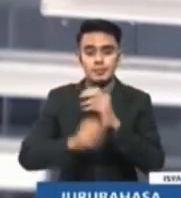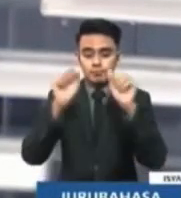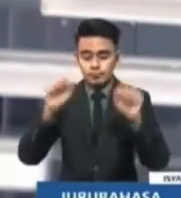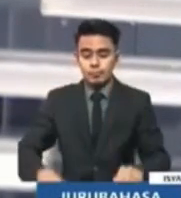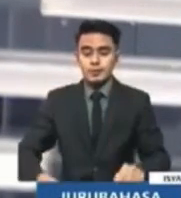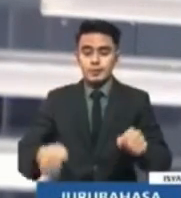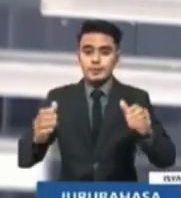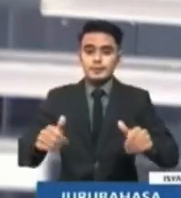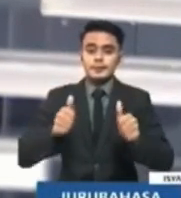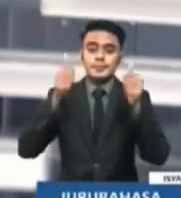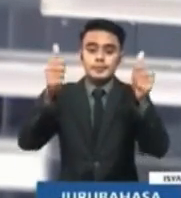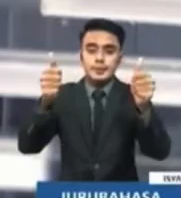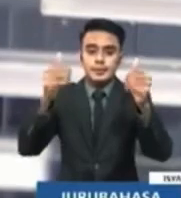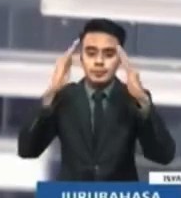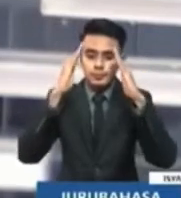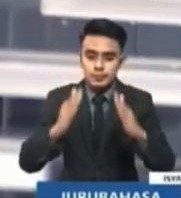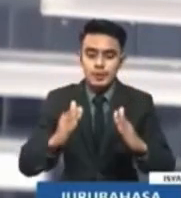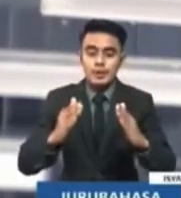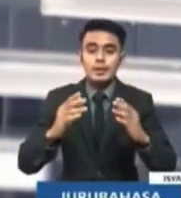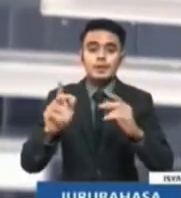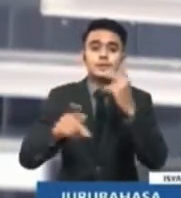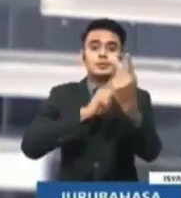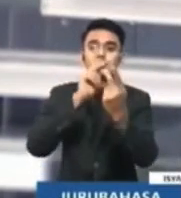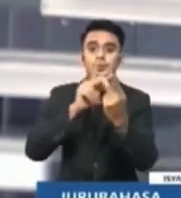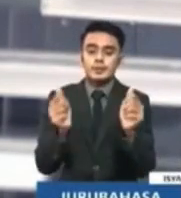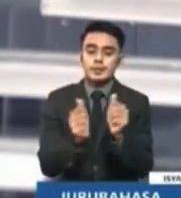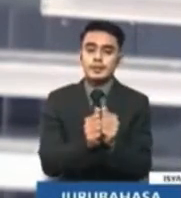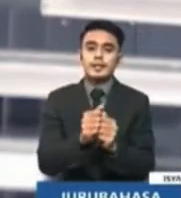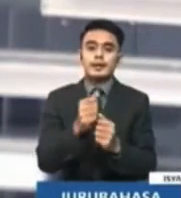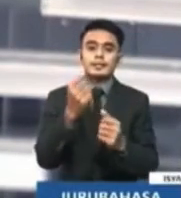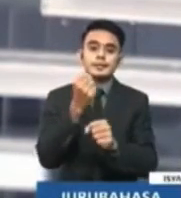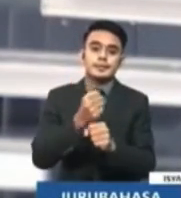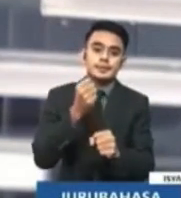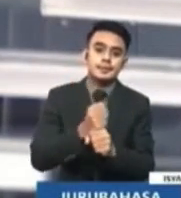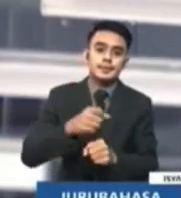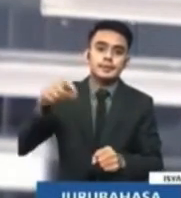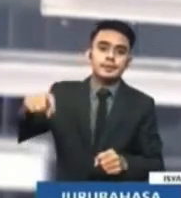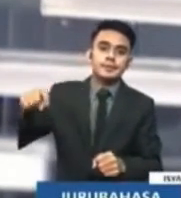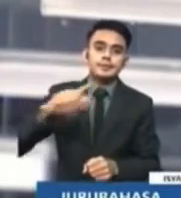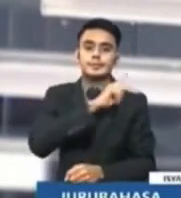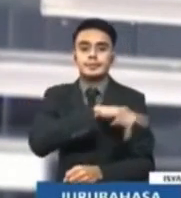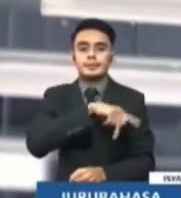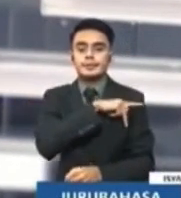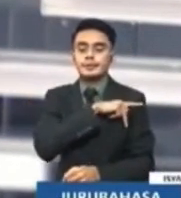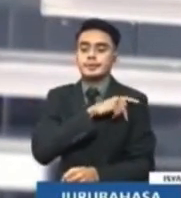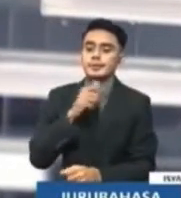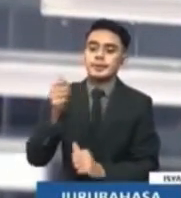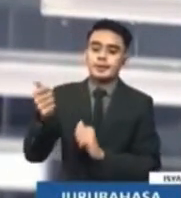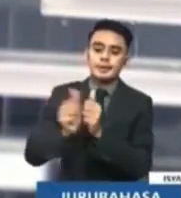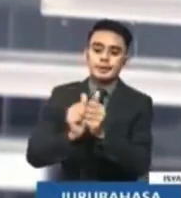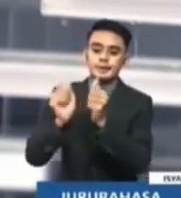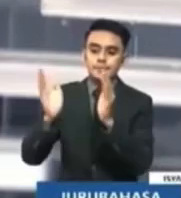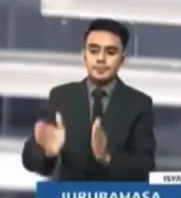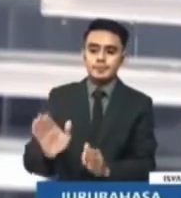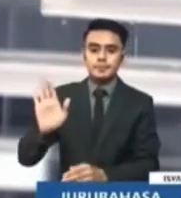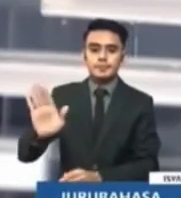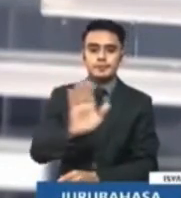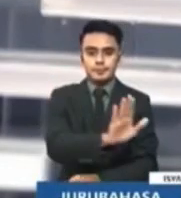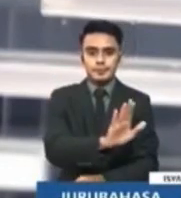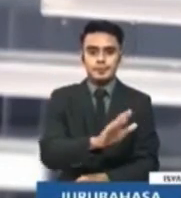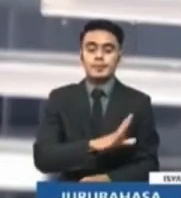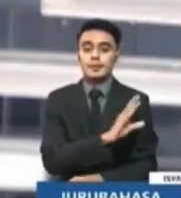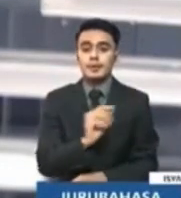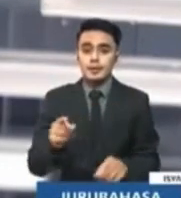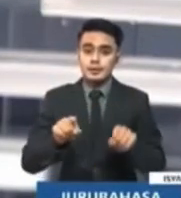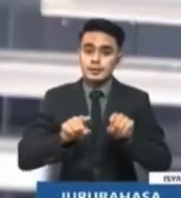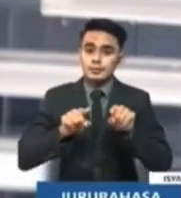diberi keutamaan seimbang dengan perkembangan kerjaya dan keperluan peribadi-peribadi atlet. Ini adalah konsisten dan